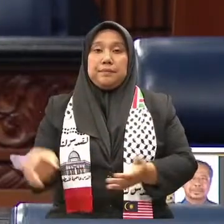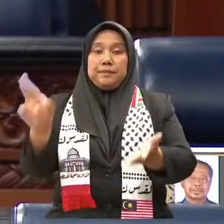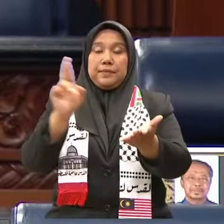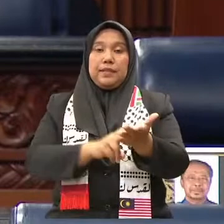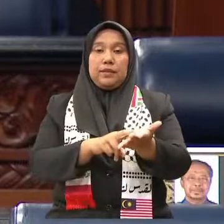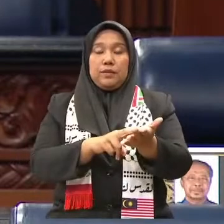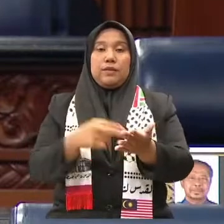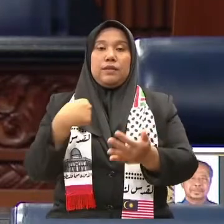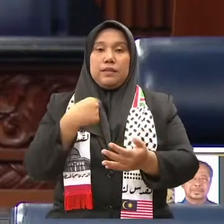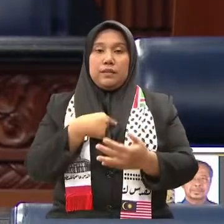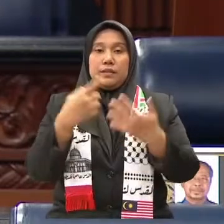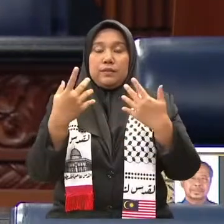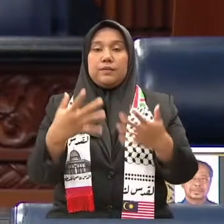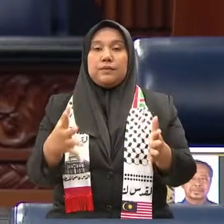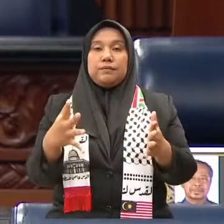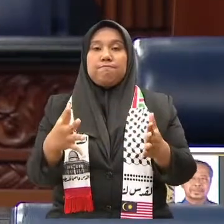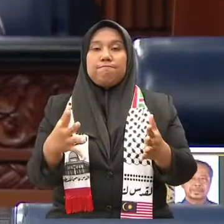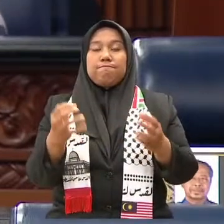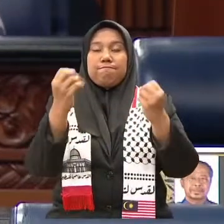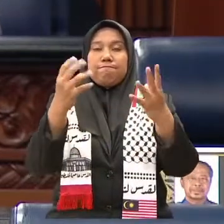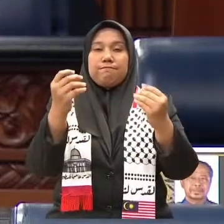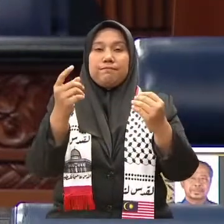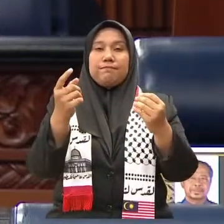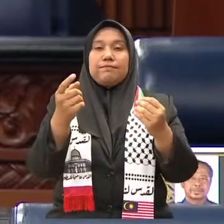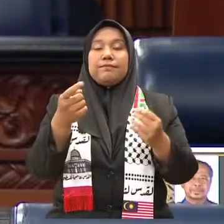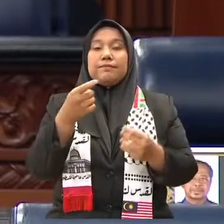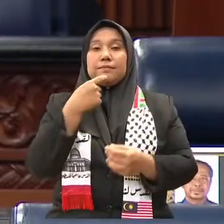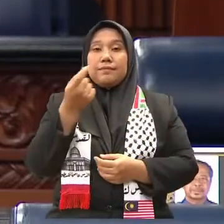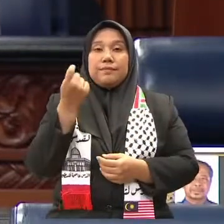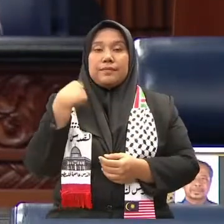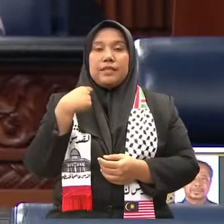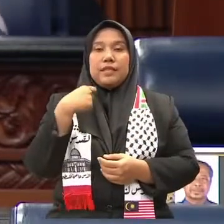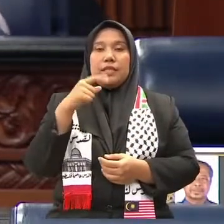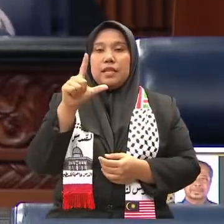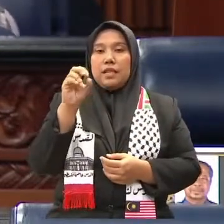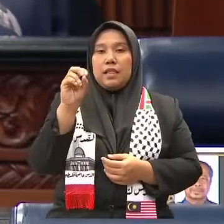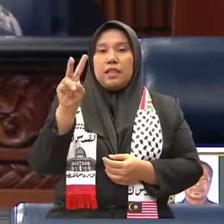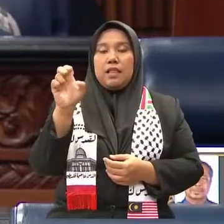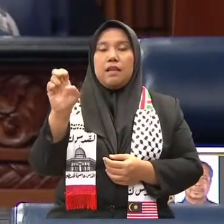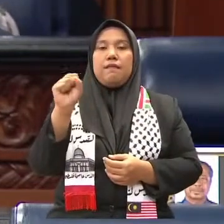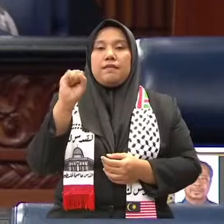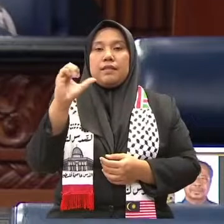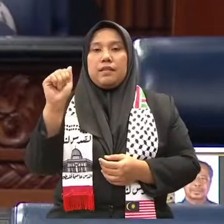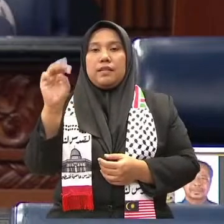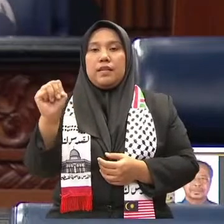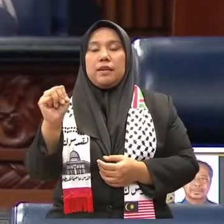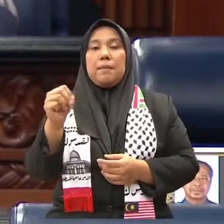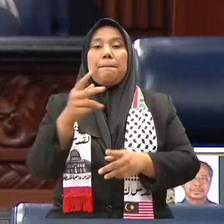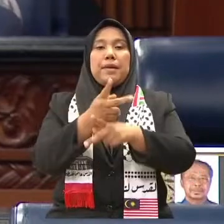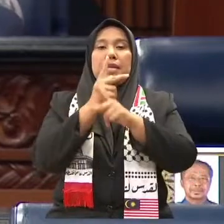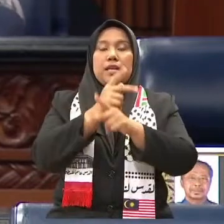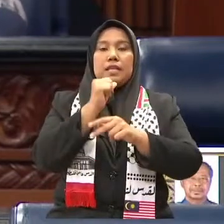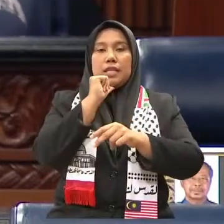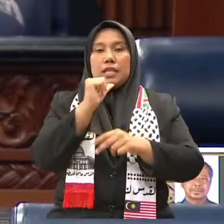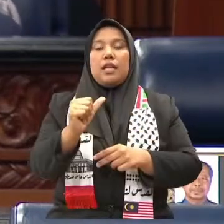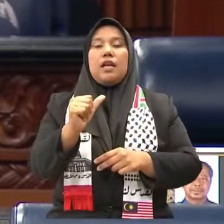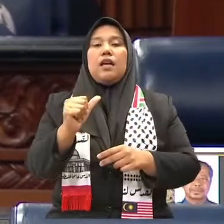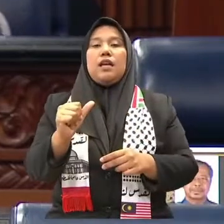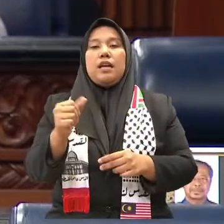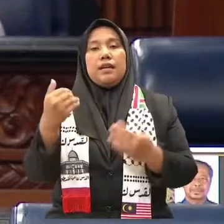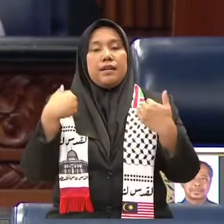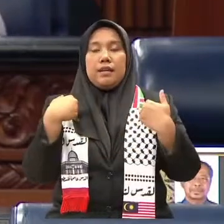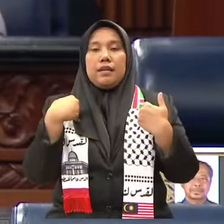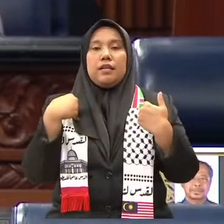tadi, banyak love scam, e-dagang, belian dalam online, pinjaman tidak wujud, pelaburan tidak wujud.